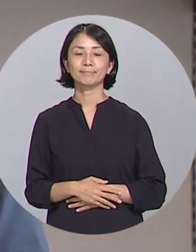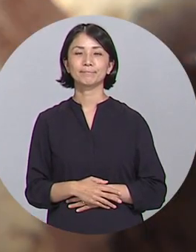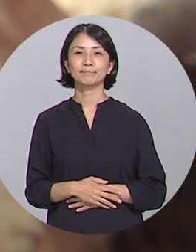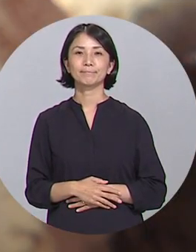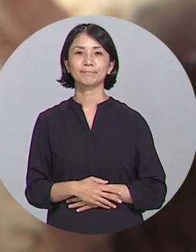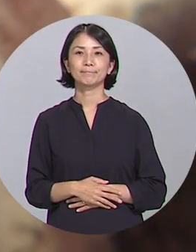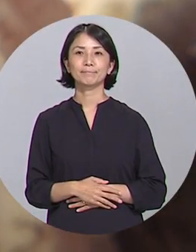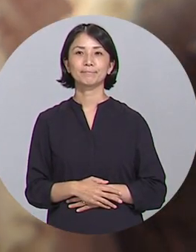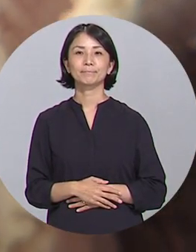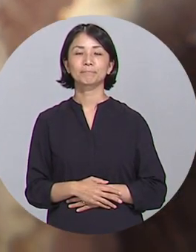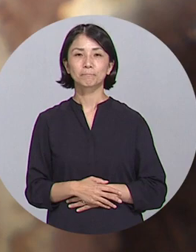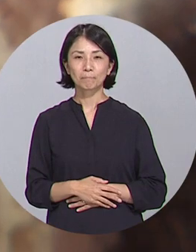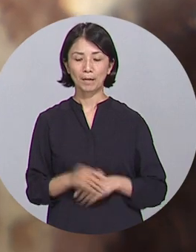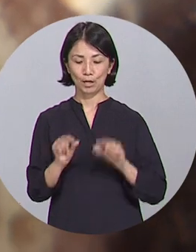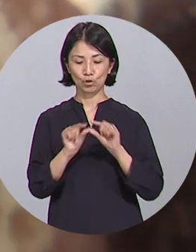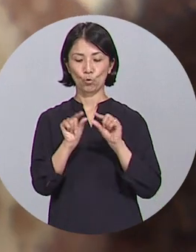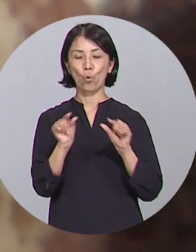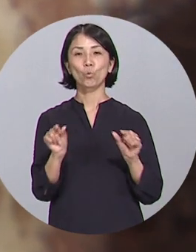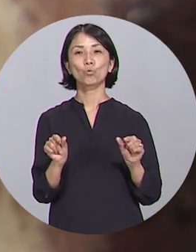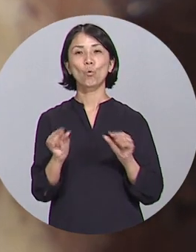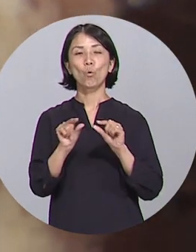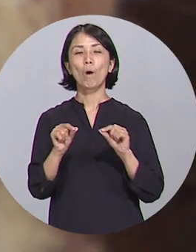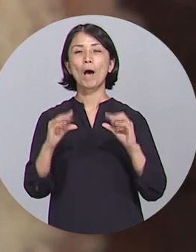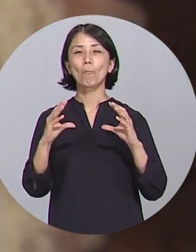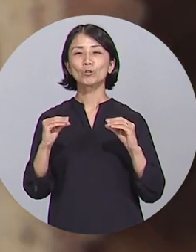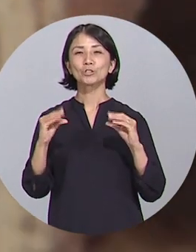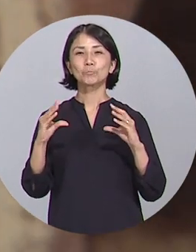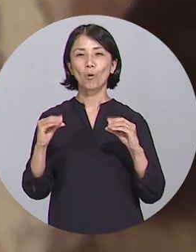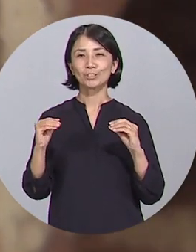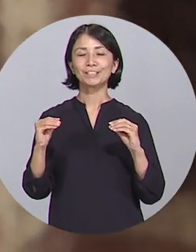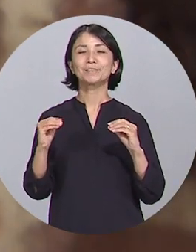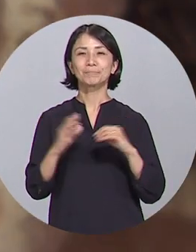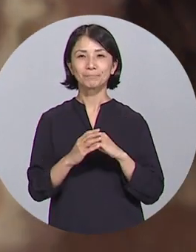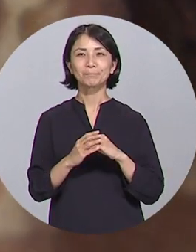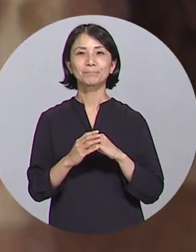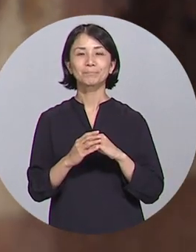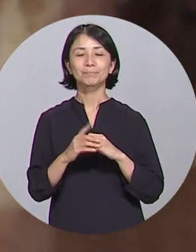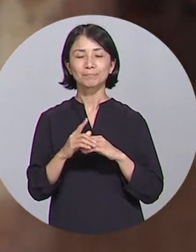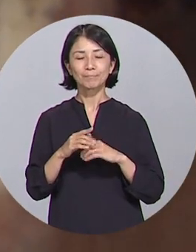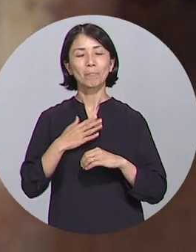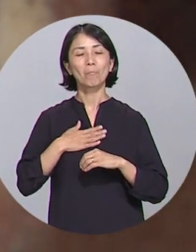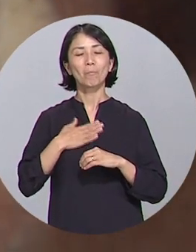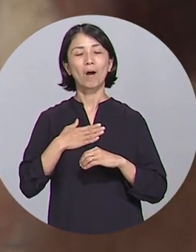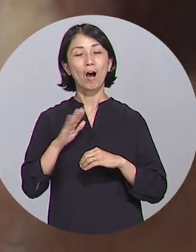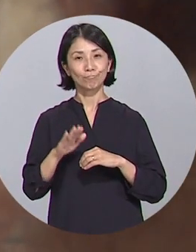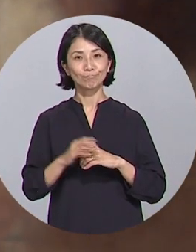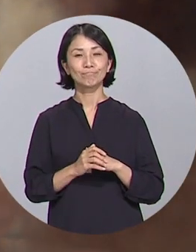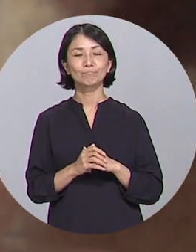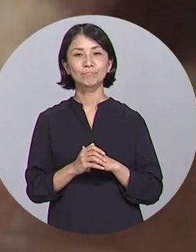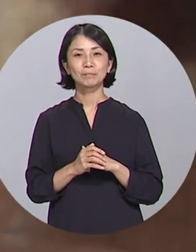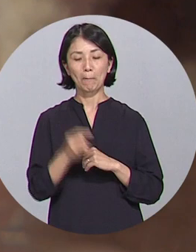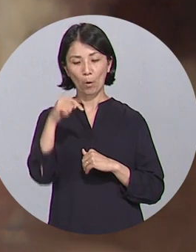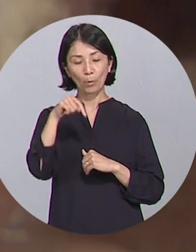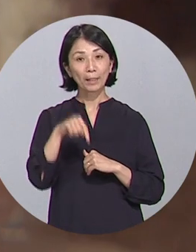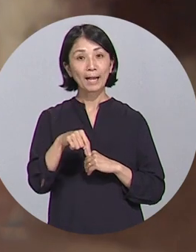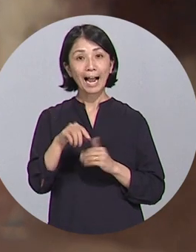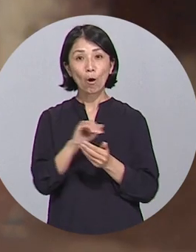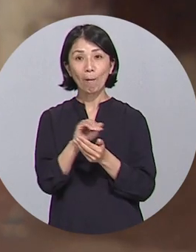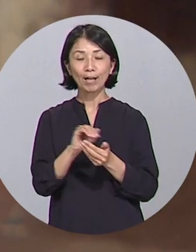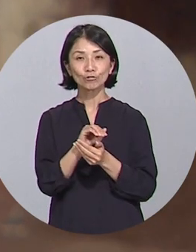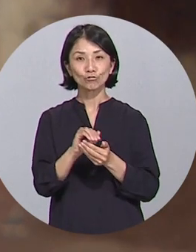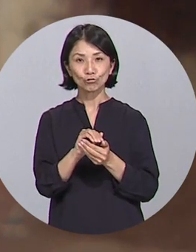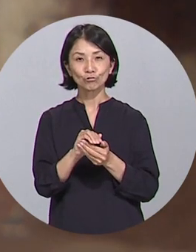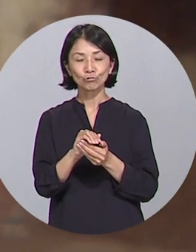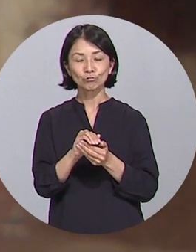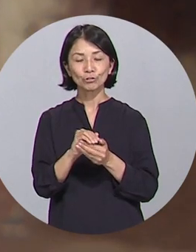ん、あの外のお赤飯はすごくもっちりとしていて、これだけでも食べ応えあるんですけども、まんじゅうに行き着くと